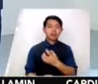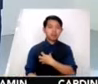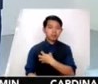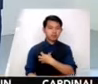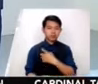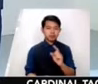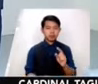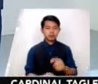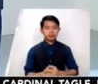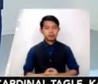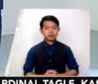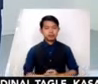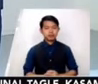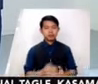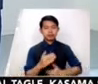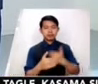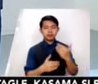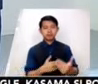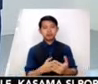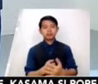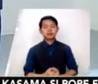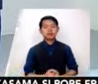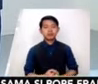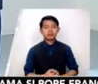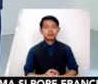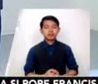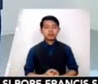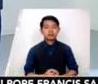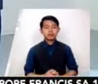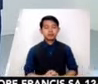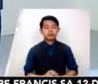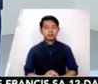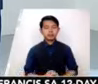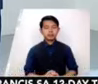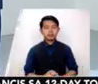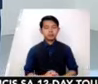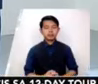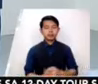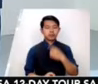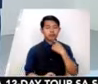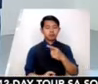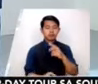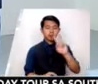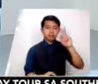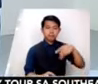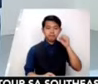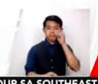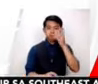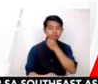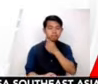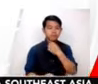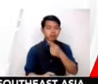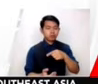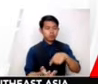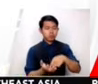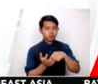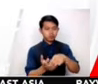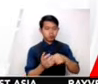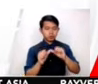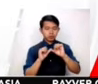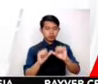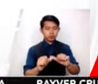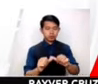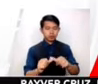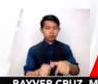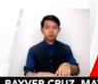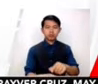Nanindigan si Vice President Sara Duterte na hindi nawaldas ang confidential funds ng kanyang tanggapan noong 2022. Sa text message niya sa GMA